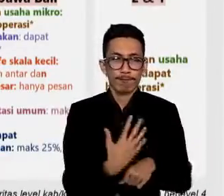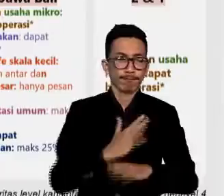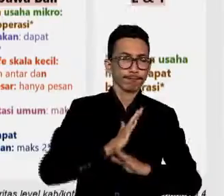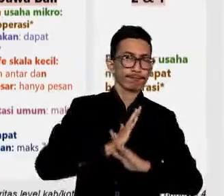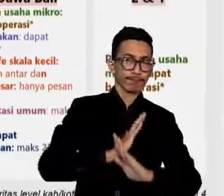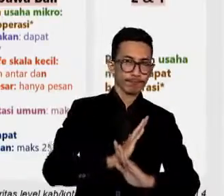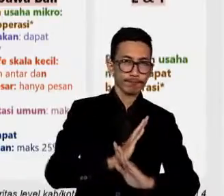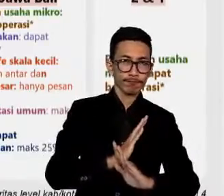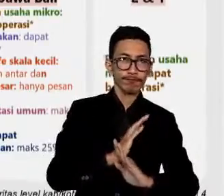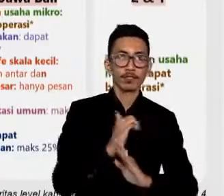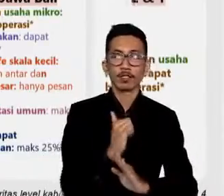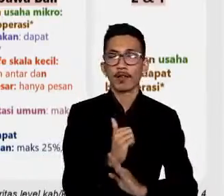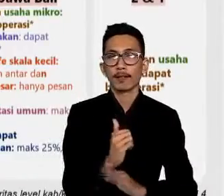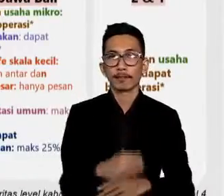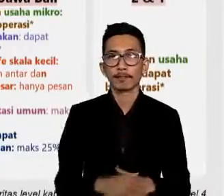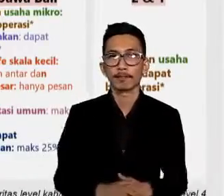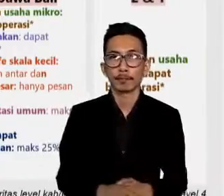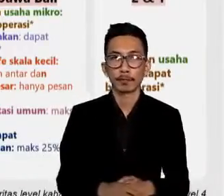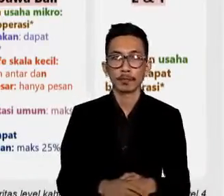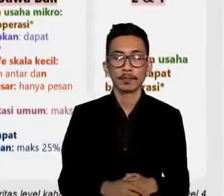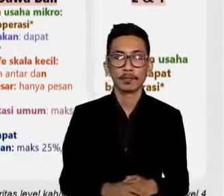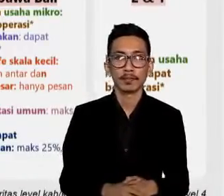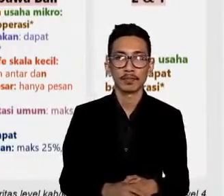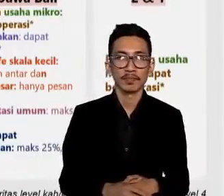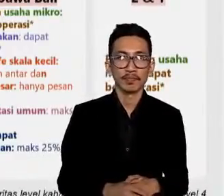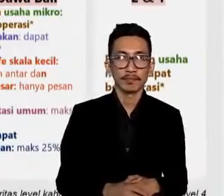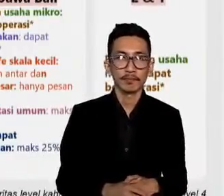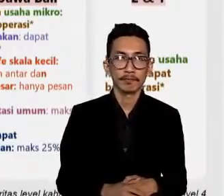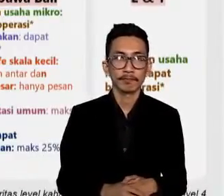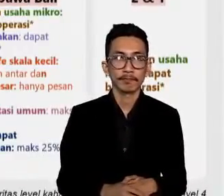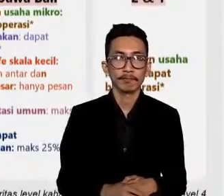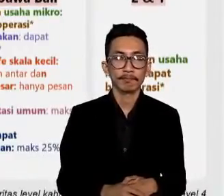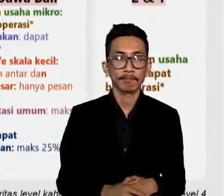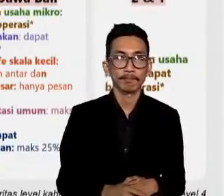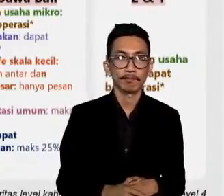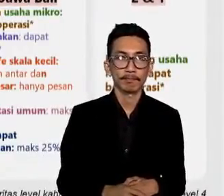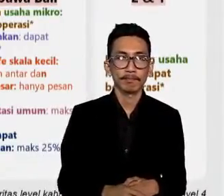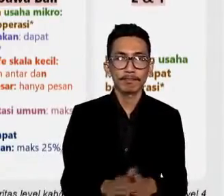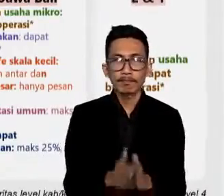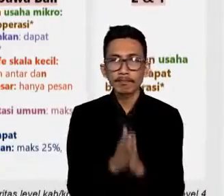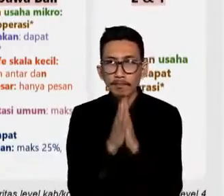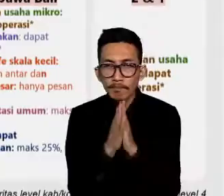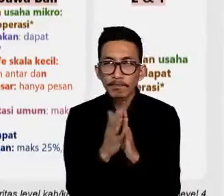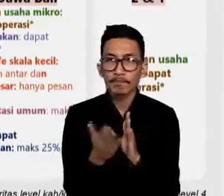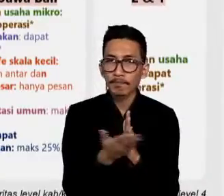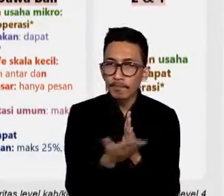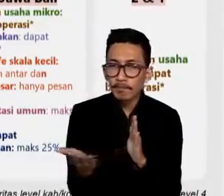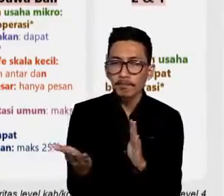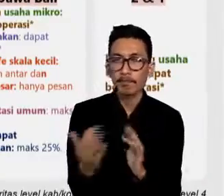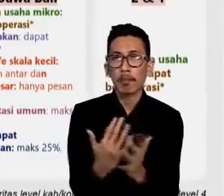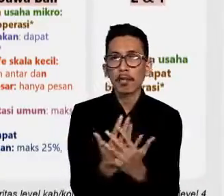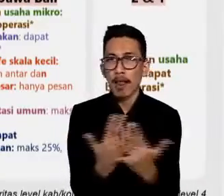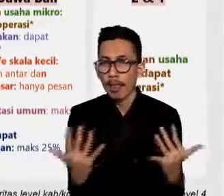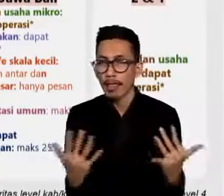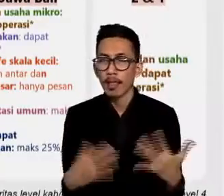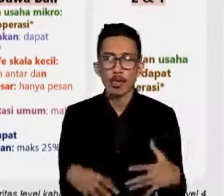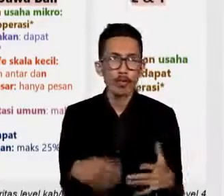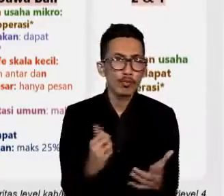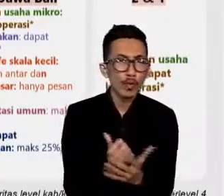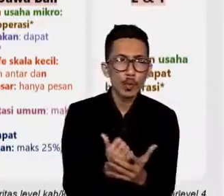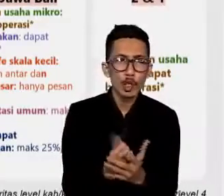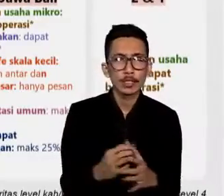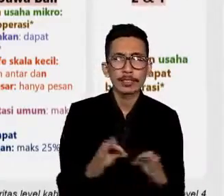virus saat-saat menyantap makanan Hai mohon bagi seluruh elemen masyarakat bersungguh-sungguh